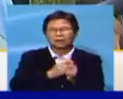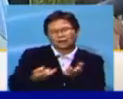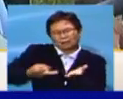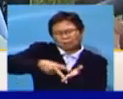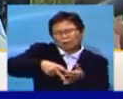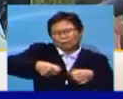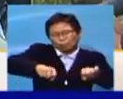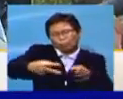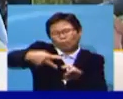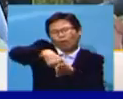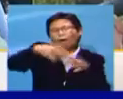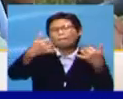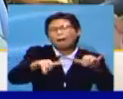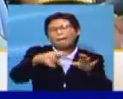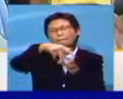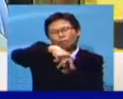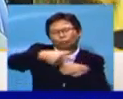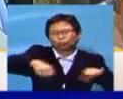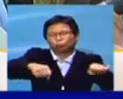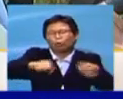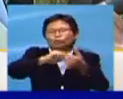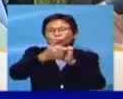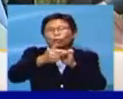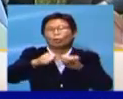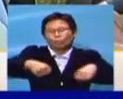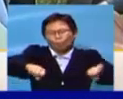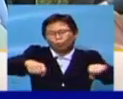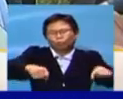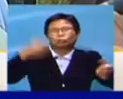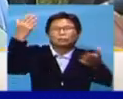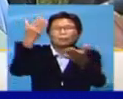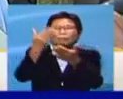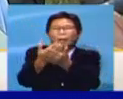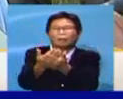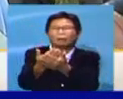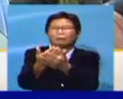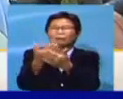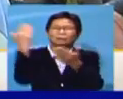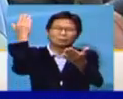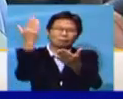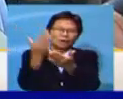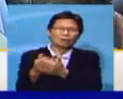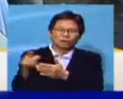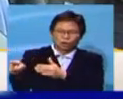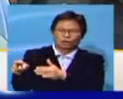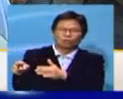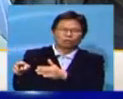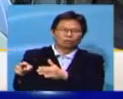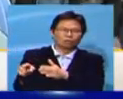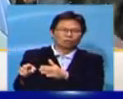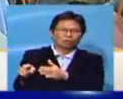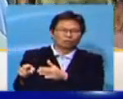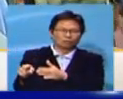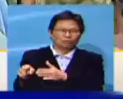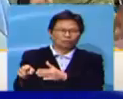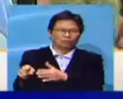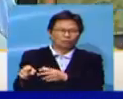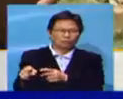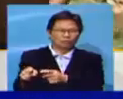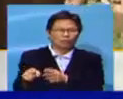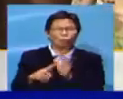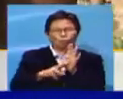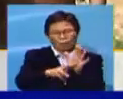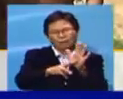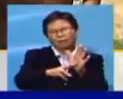main bermain motor sukan motor hinggalah kepada satu tahap yang dia boleh membangirkan saya family dan